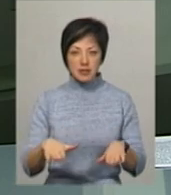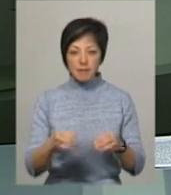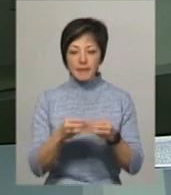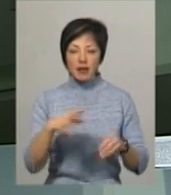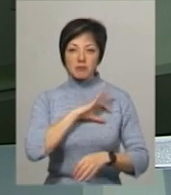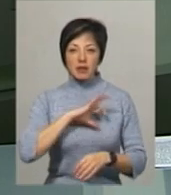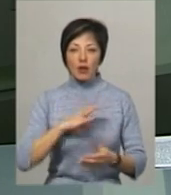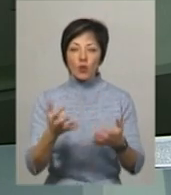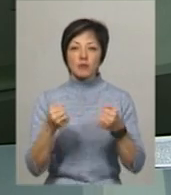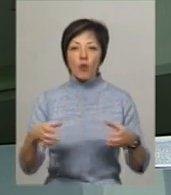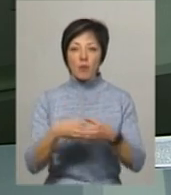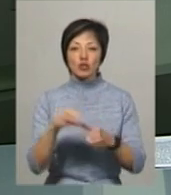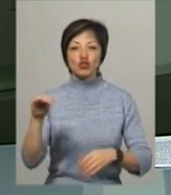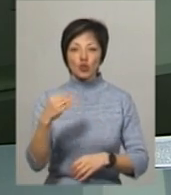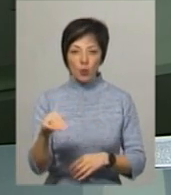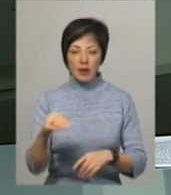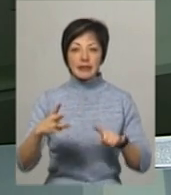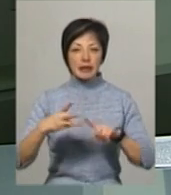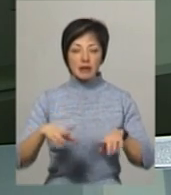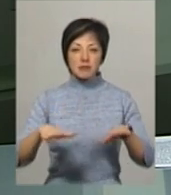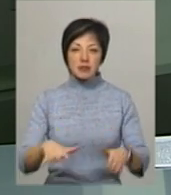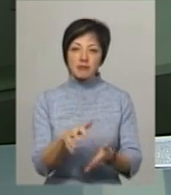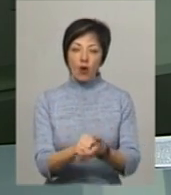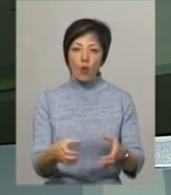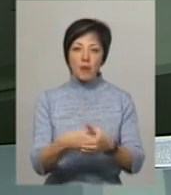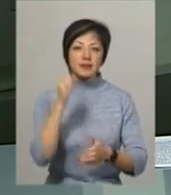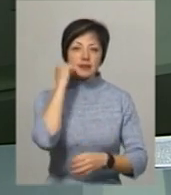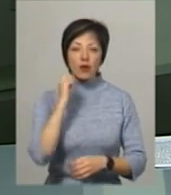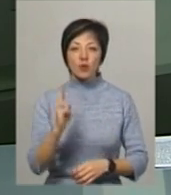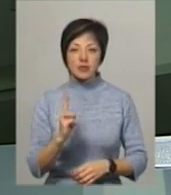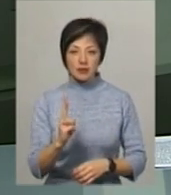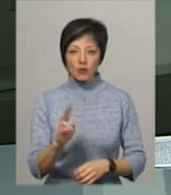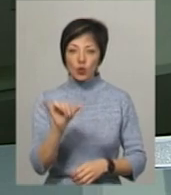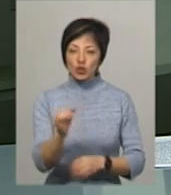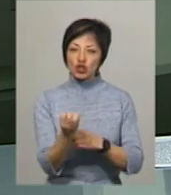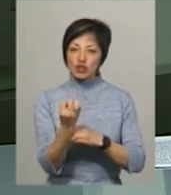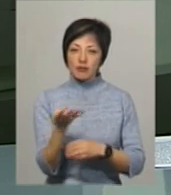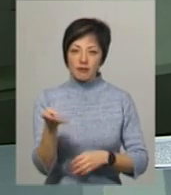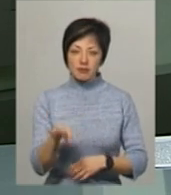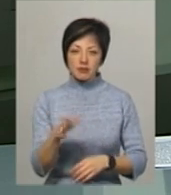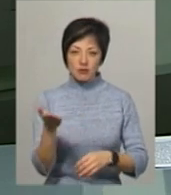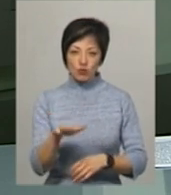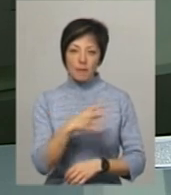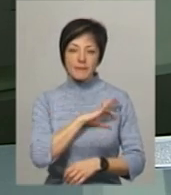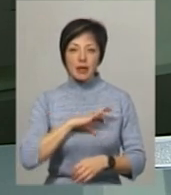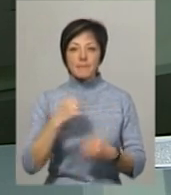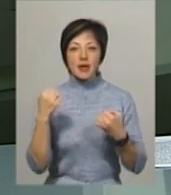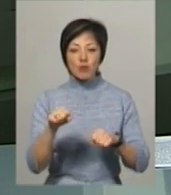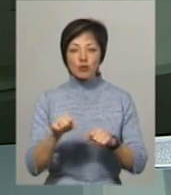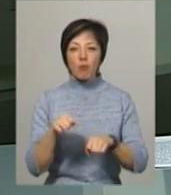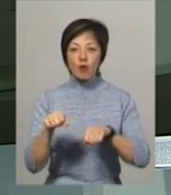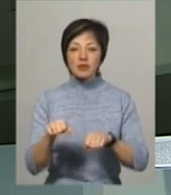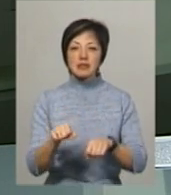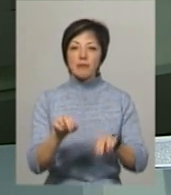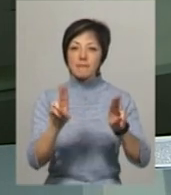15 медалей отримала команда Житомира. А третє місце – команда зі Старокостянтинова. У них 14 медалей. Переможцями боїв за